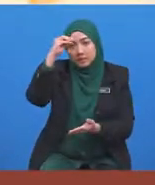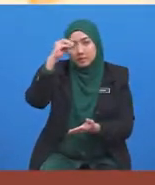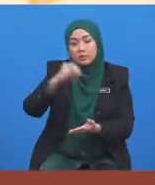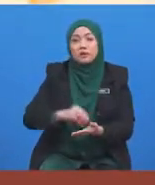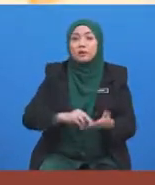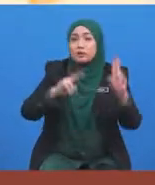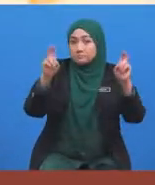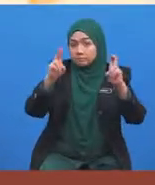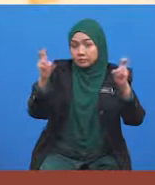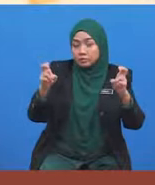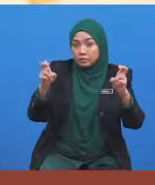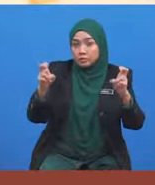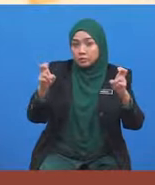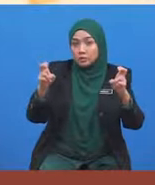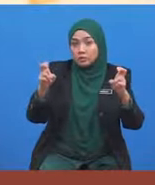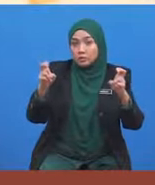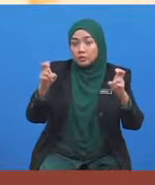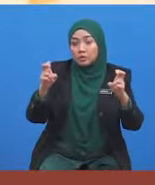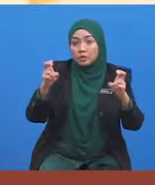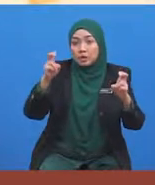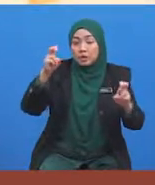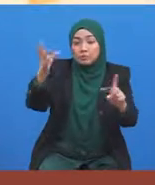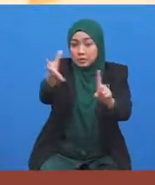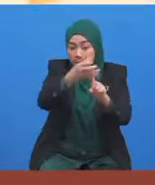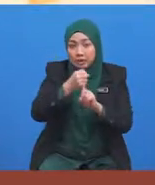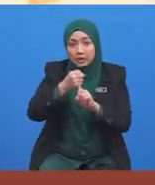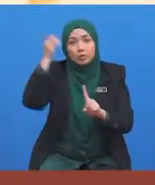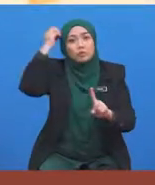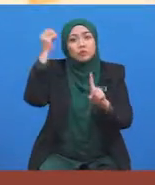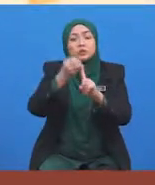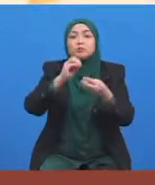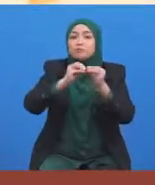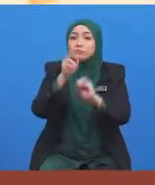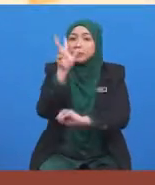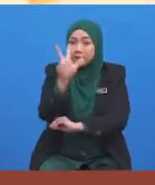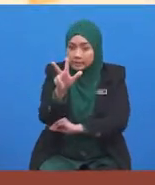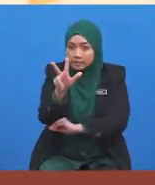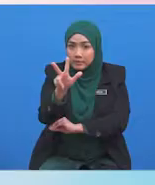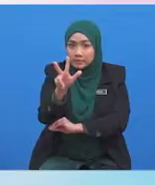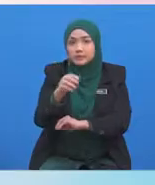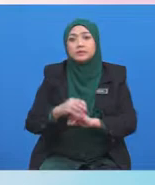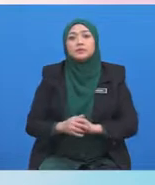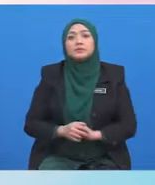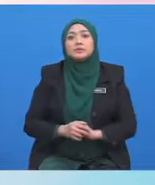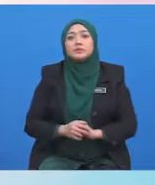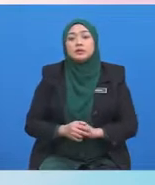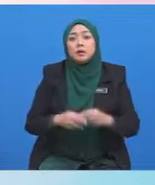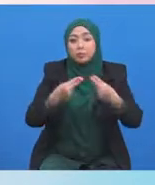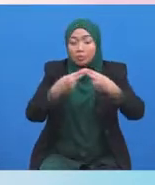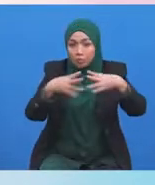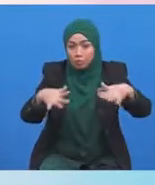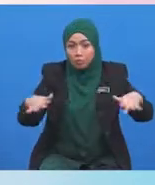marilah kita sama-sama mencapai objektif pembelajaran kita yang ketiga, iaitu kita akan